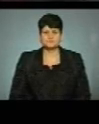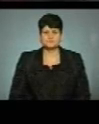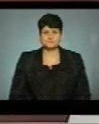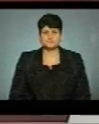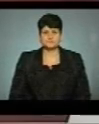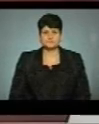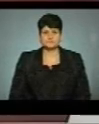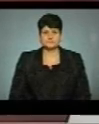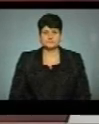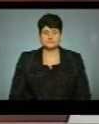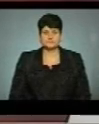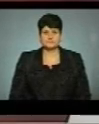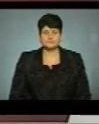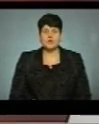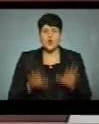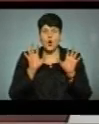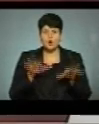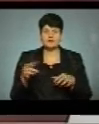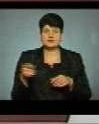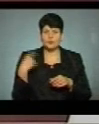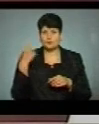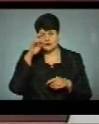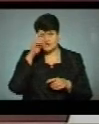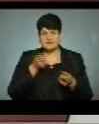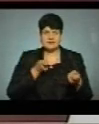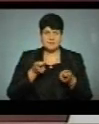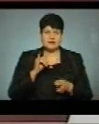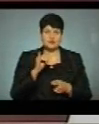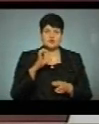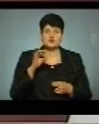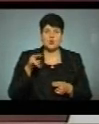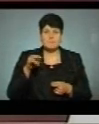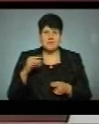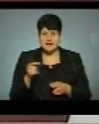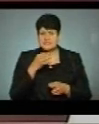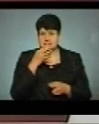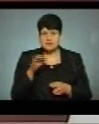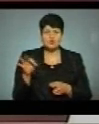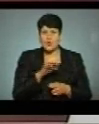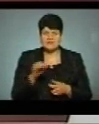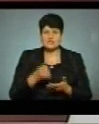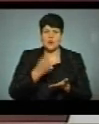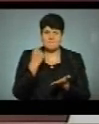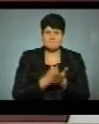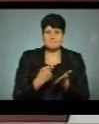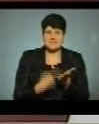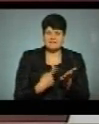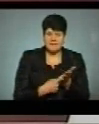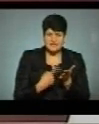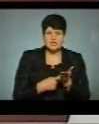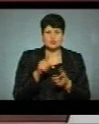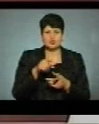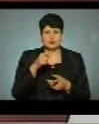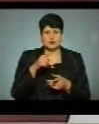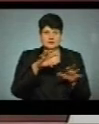Тернопільщина. Голова Тернопільської облдержадміністрації Ігор Сополь повідомив, що офіційного підтвердження інформації, що евакуйовані